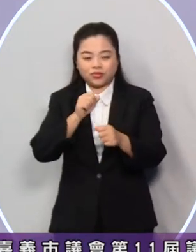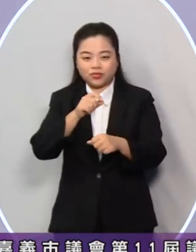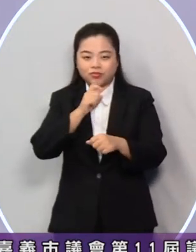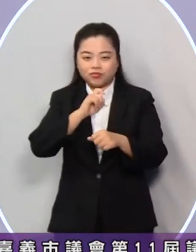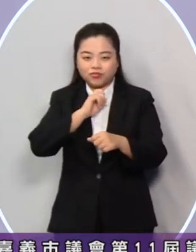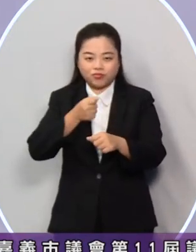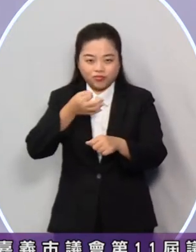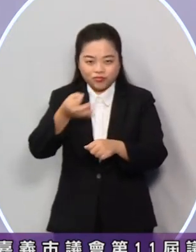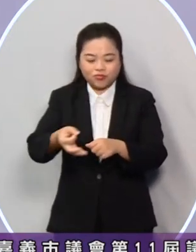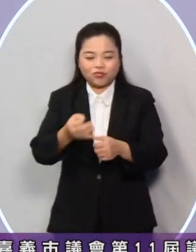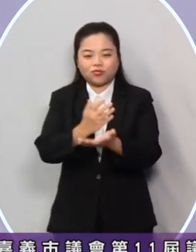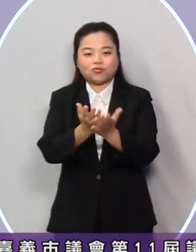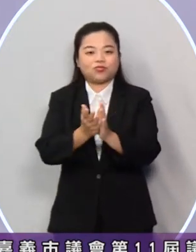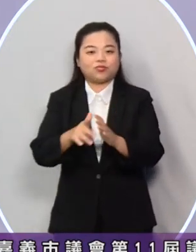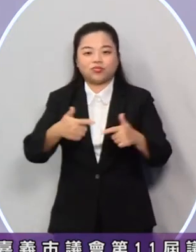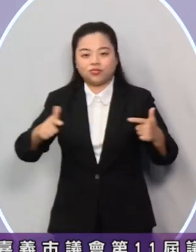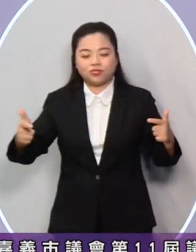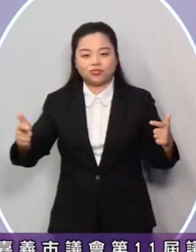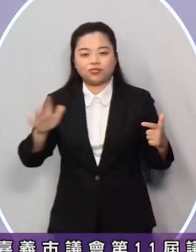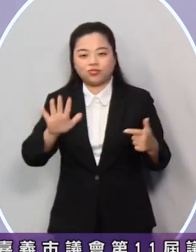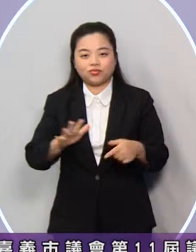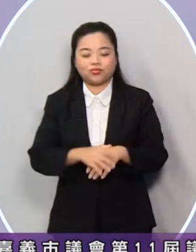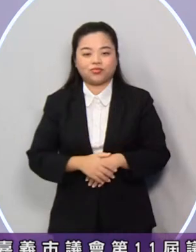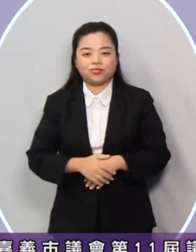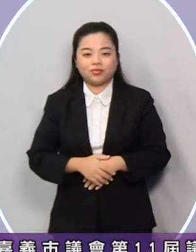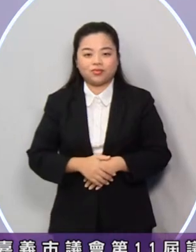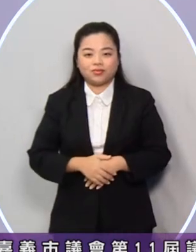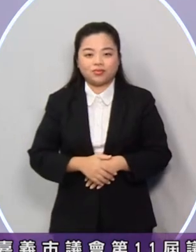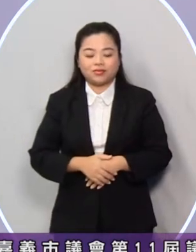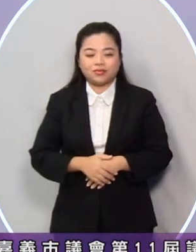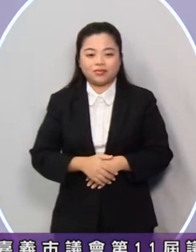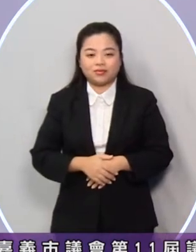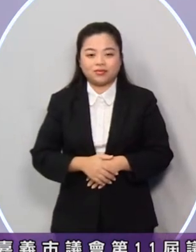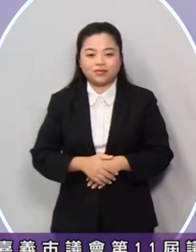方式呢，也非常多元，带来的产值也是不容小觑。